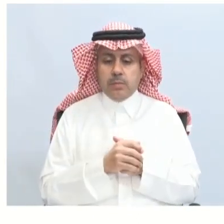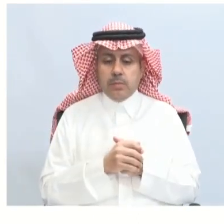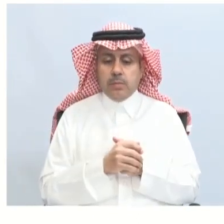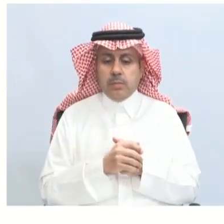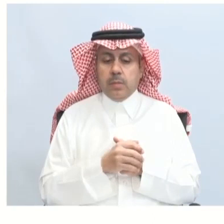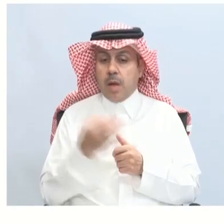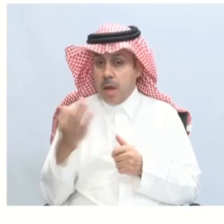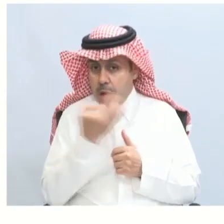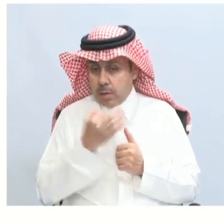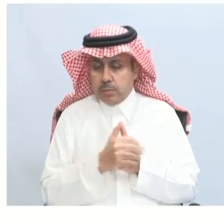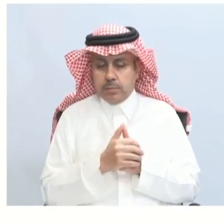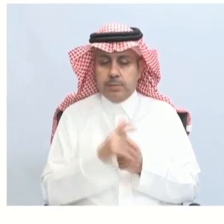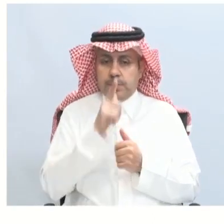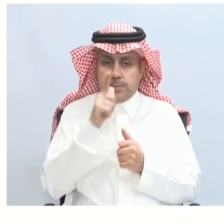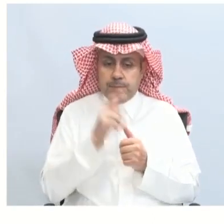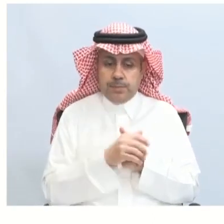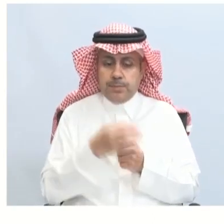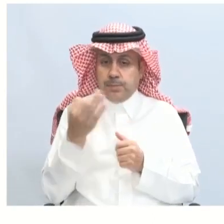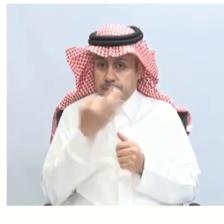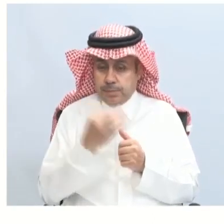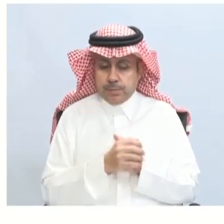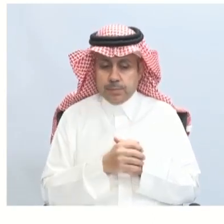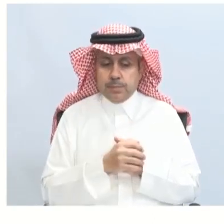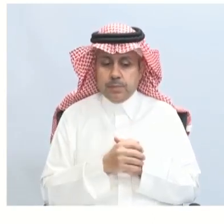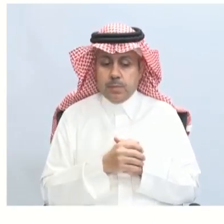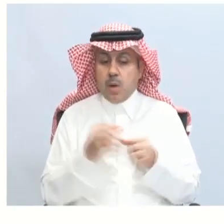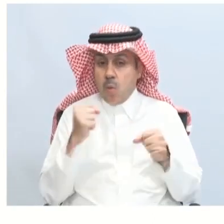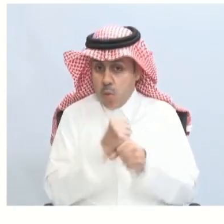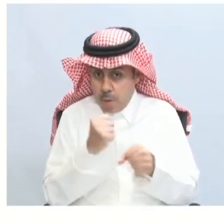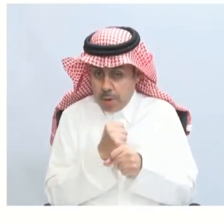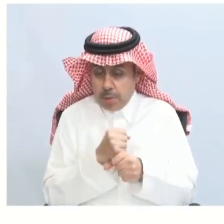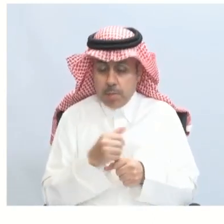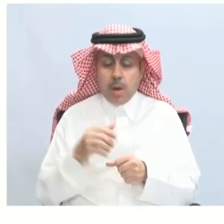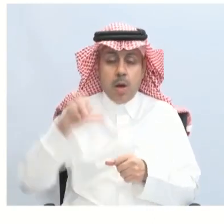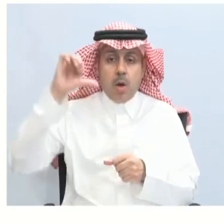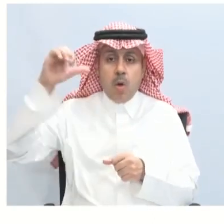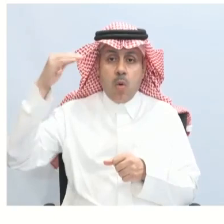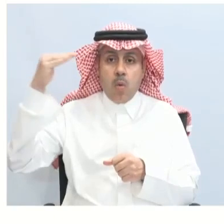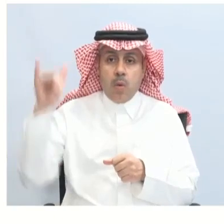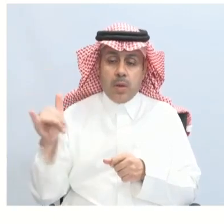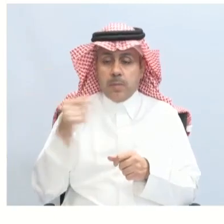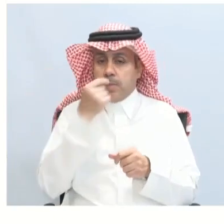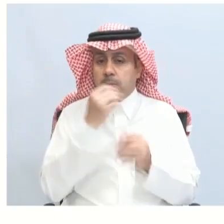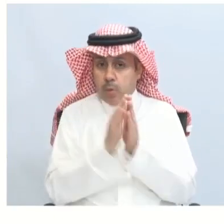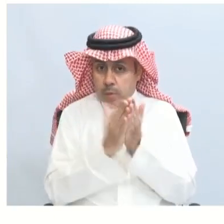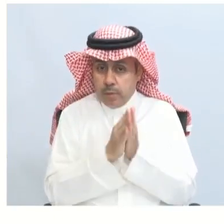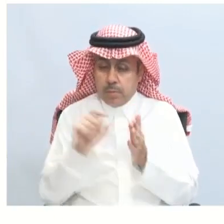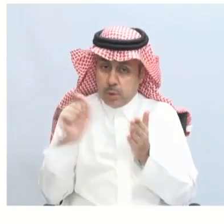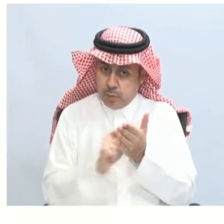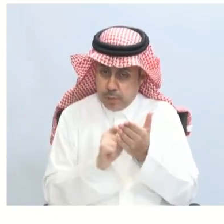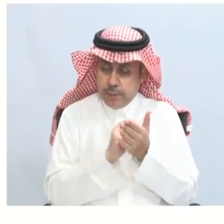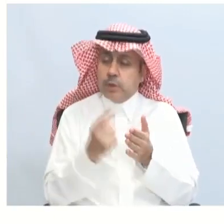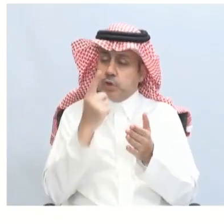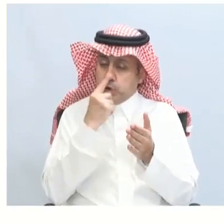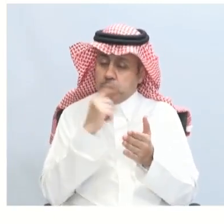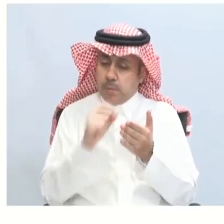اقرا اثل اي اقرا اقرا واعمل بماذا بما اوحي اليك من الكتاب اقرا بما جاءك في